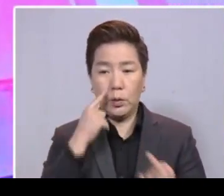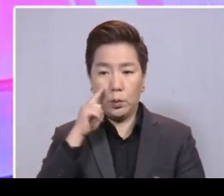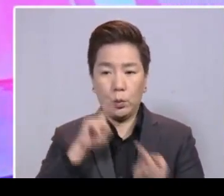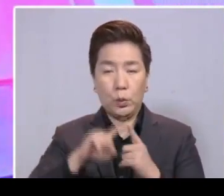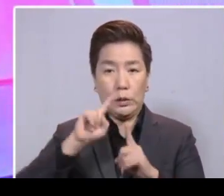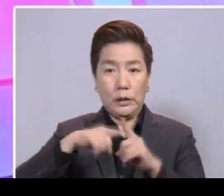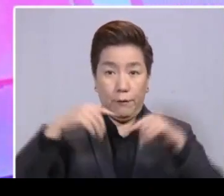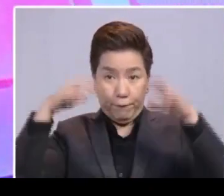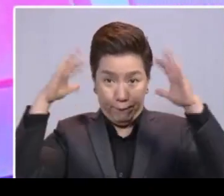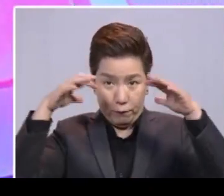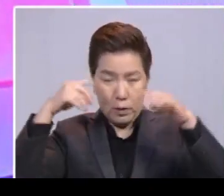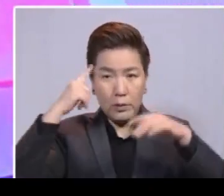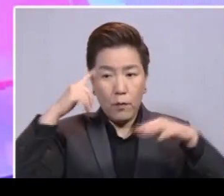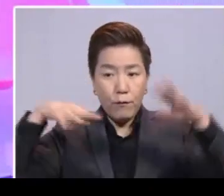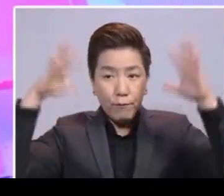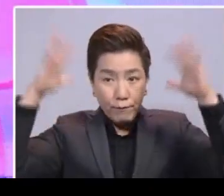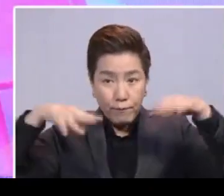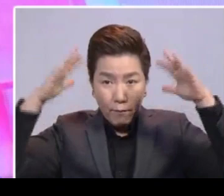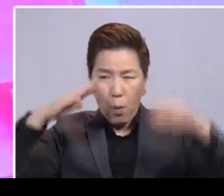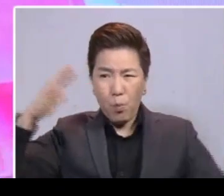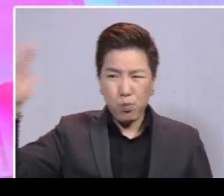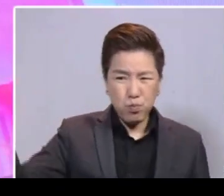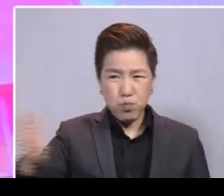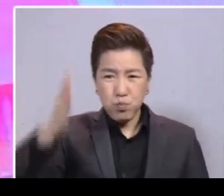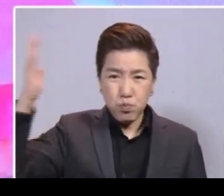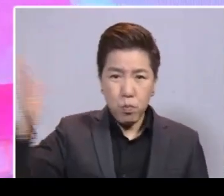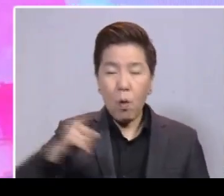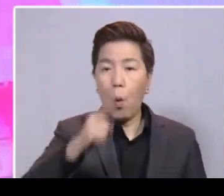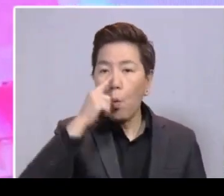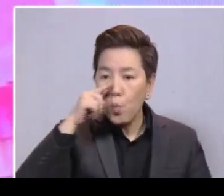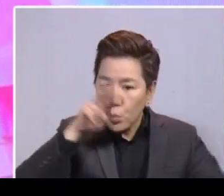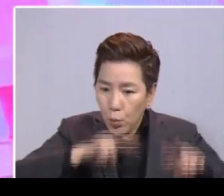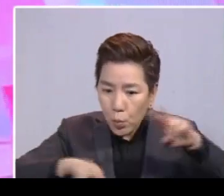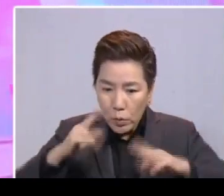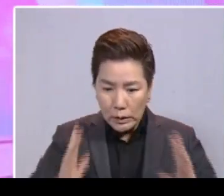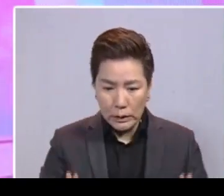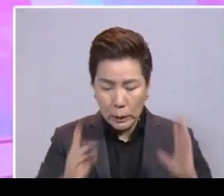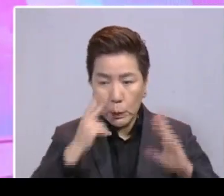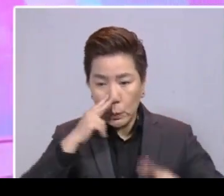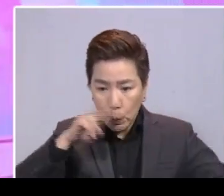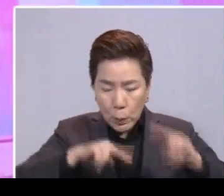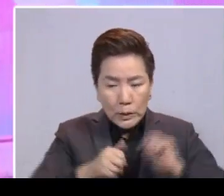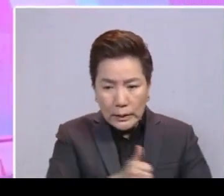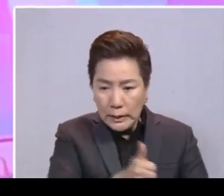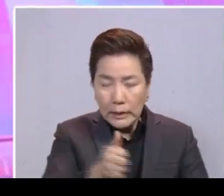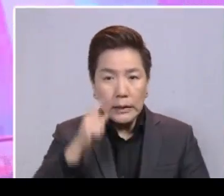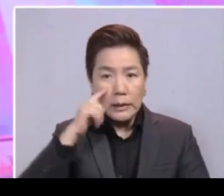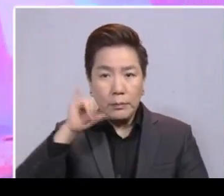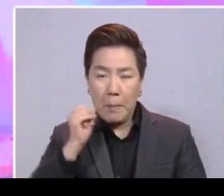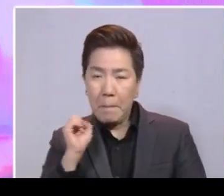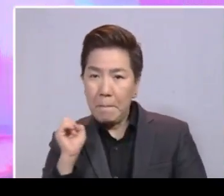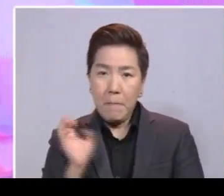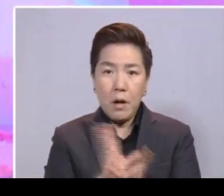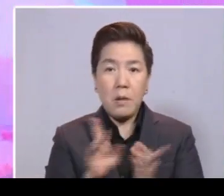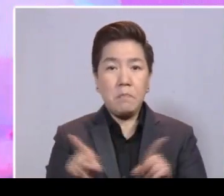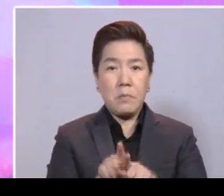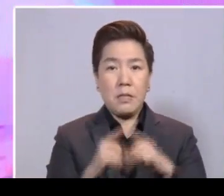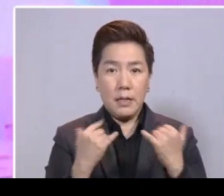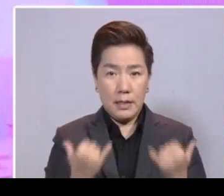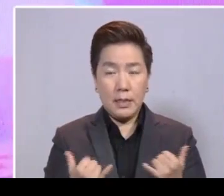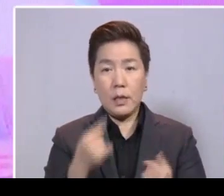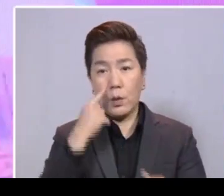สู่ช่วงหน้าฝนแล้วมีฝนมีลมค่อนข้างแรงตรวจตราให้ดีนะครับเพราะไม่เช่นนั้นแล้วอาจจะเกิดเหตุการณ์แบบนี้นะครับเพราะว่า